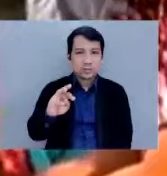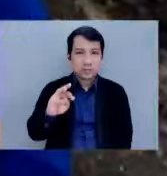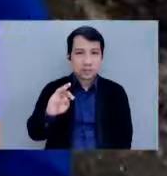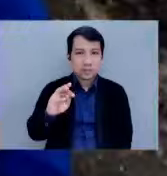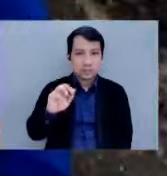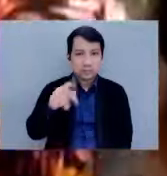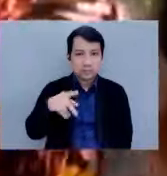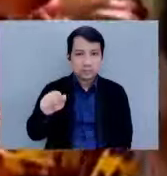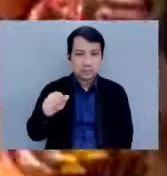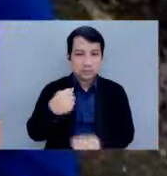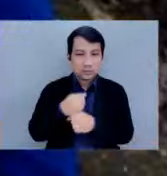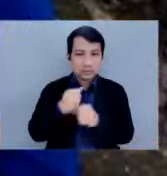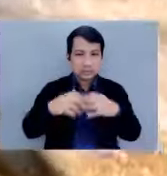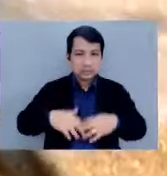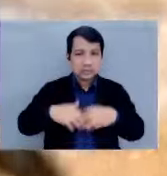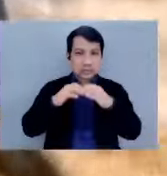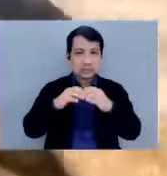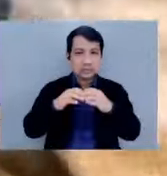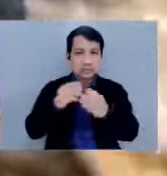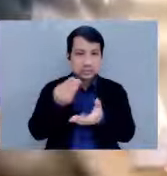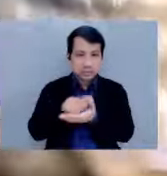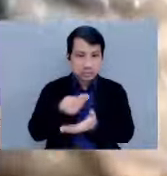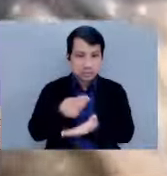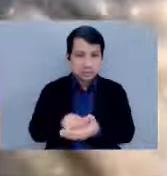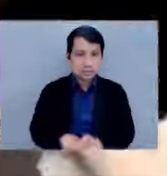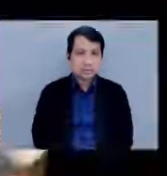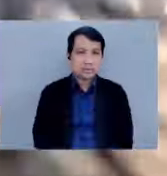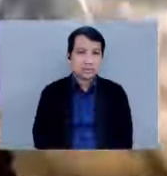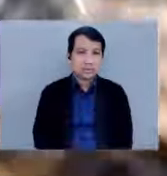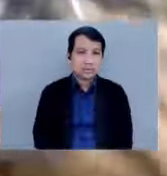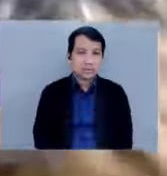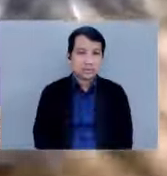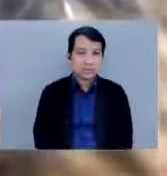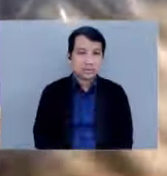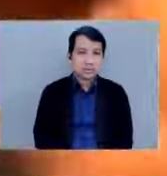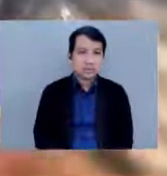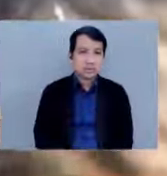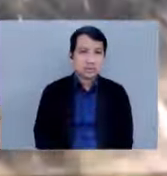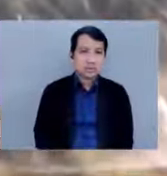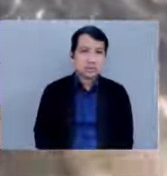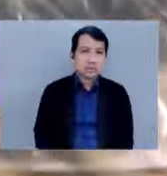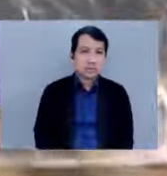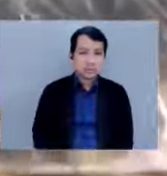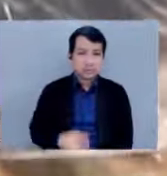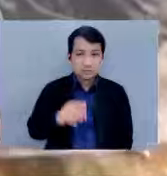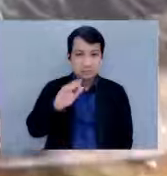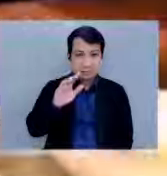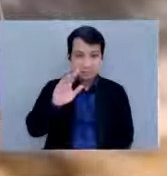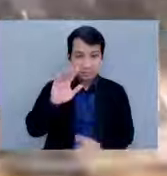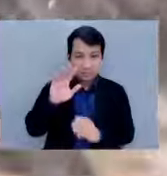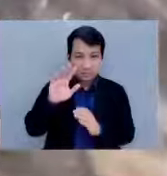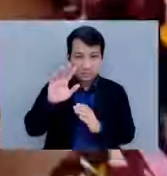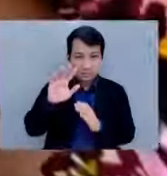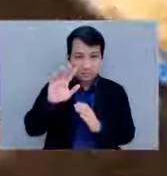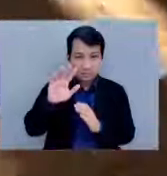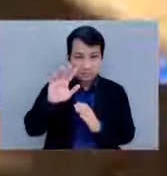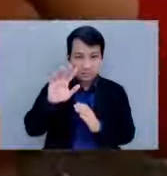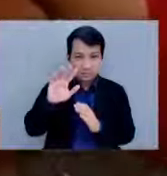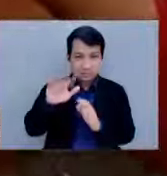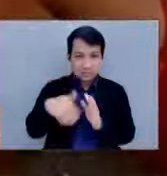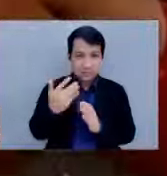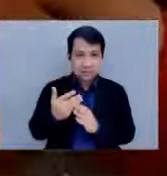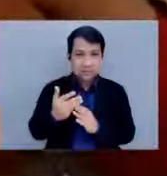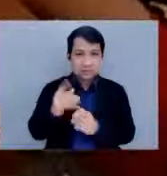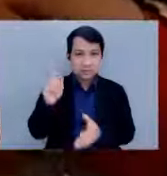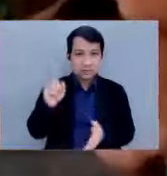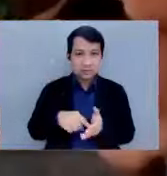binuo ang saranggolang pera. Sinimulan na namin ang pagdikit sa pera. Tumagal ng 5 oras ang pagdikit-dikit nila ng 1,000 peso